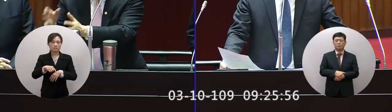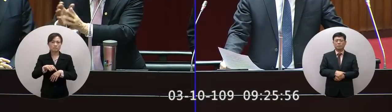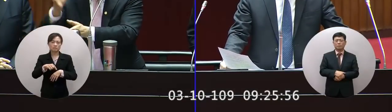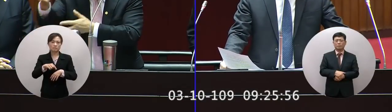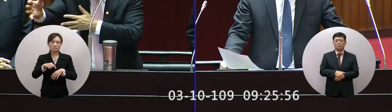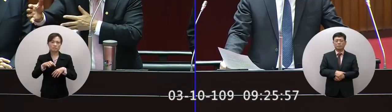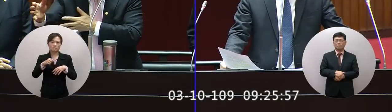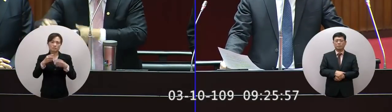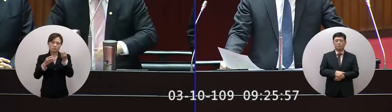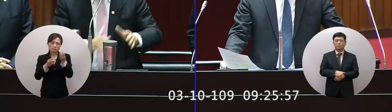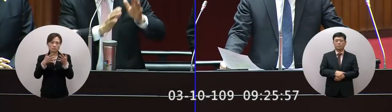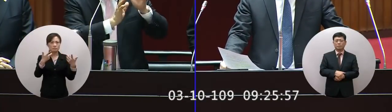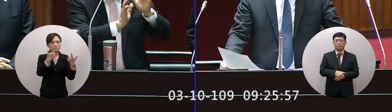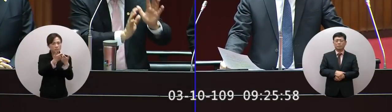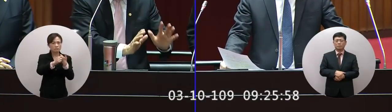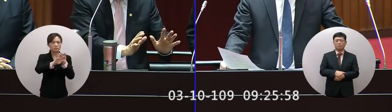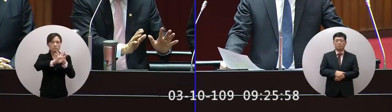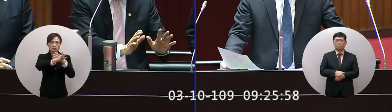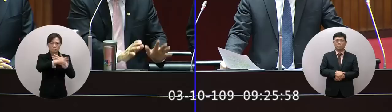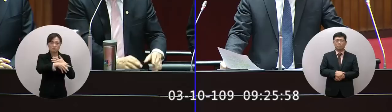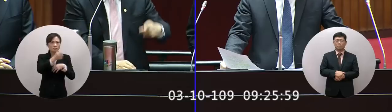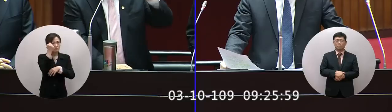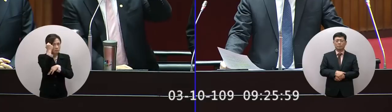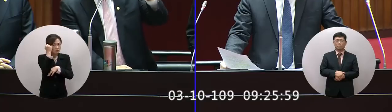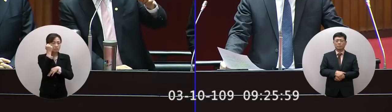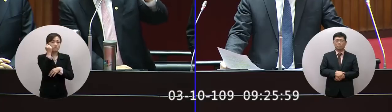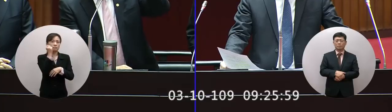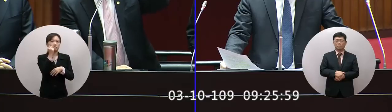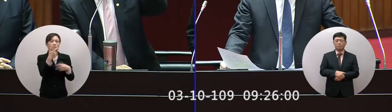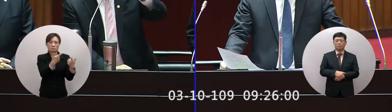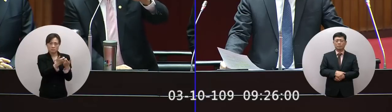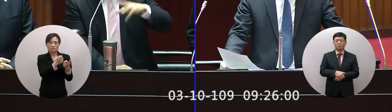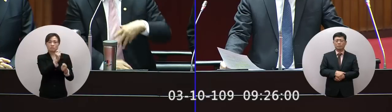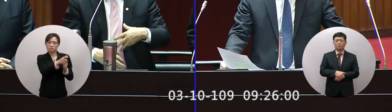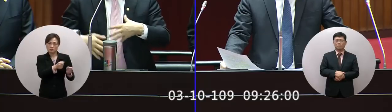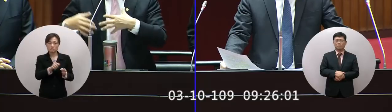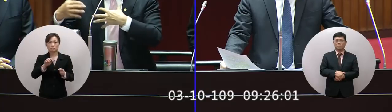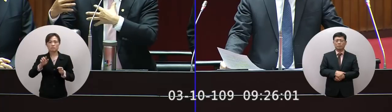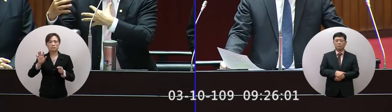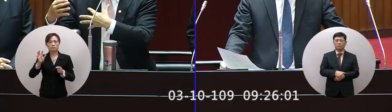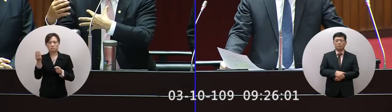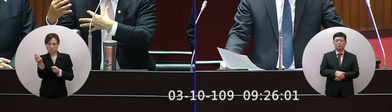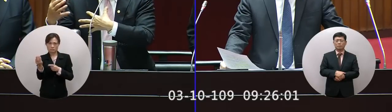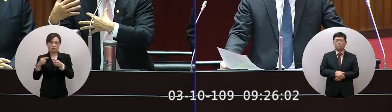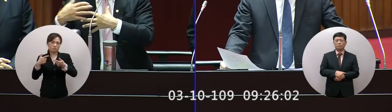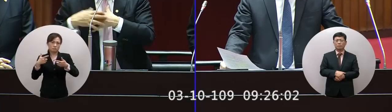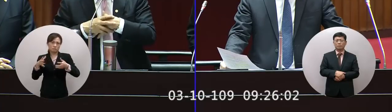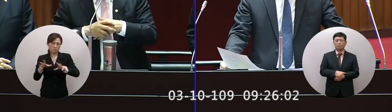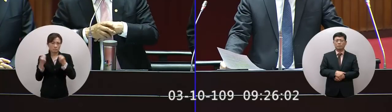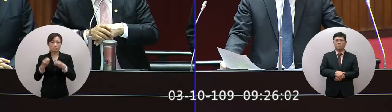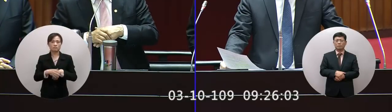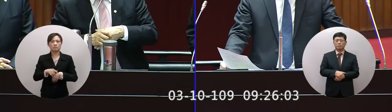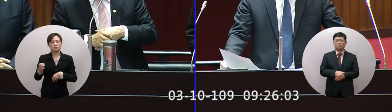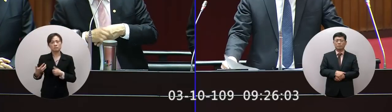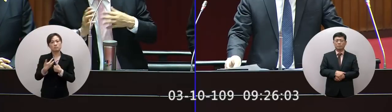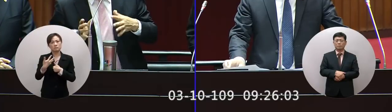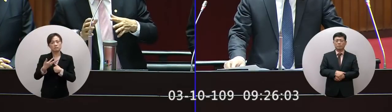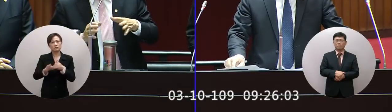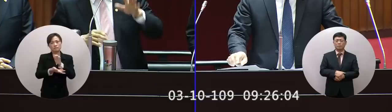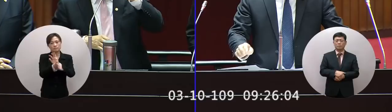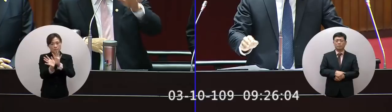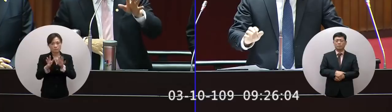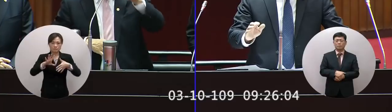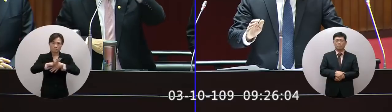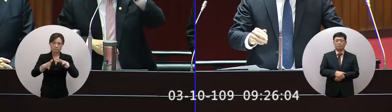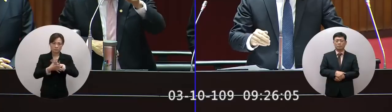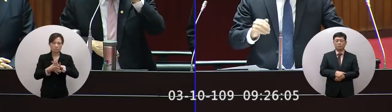配异地消费的，有些不用搭配的。然后你问展演文化有没